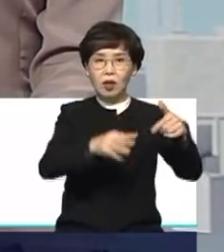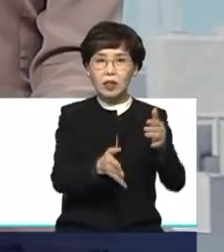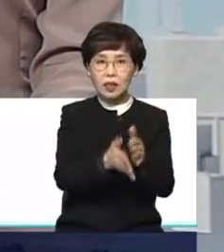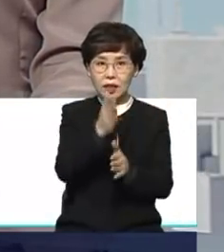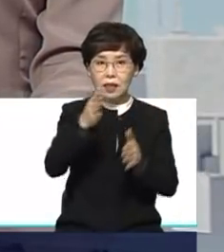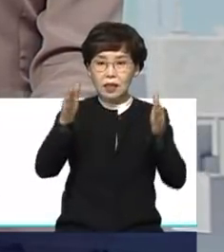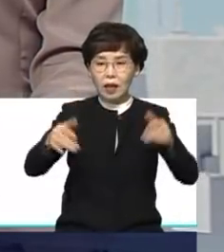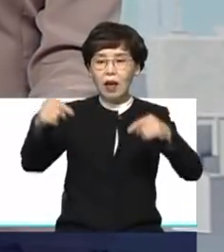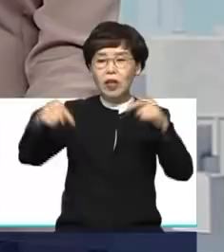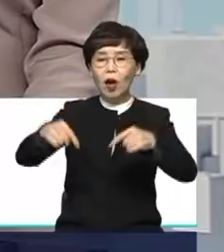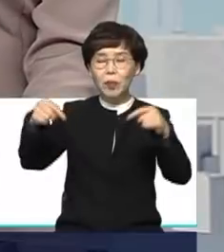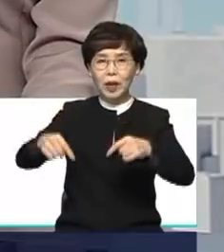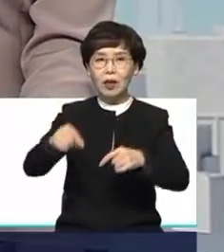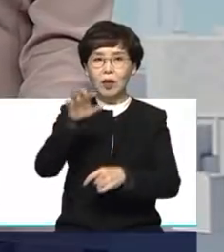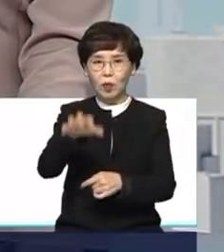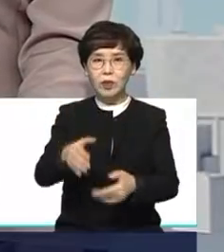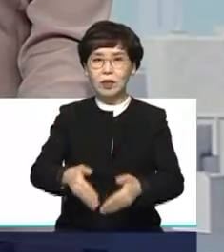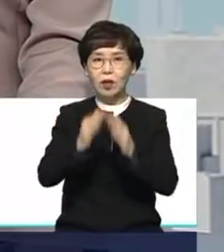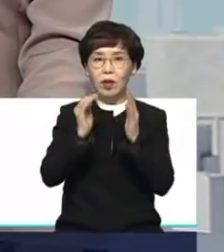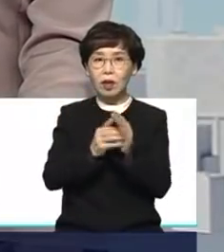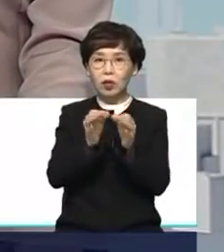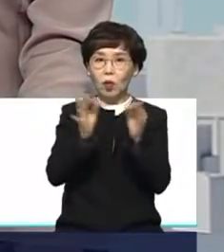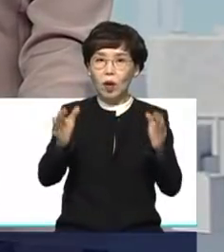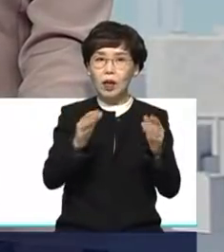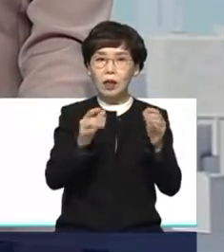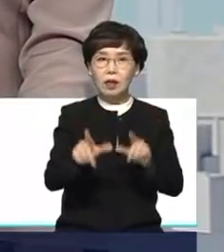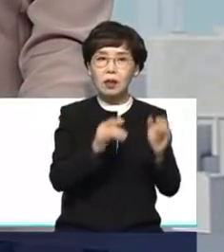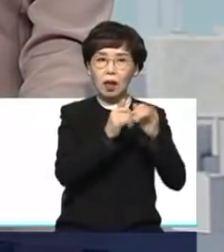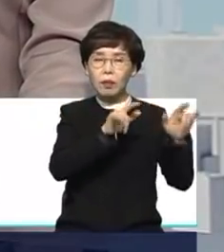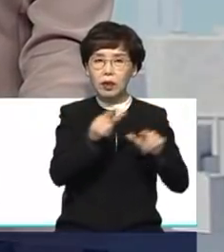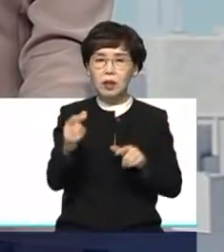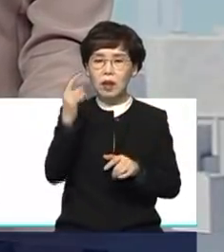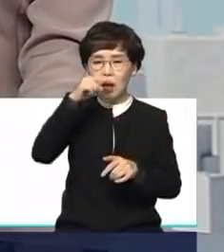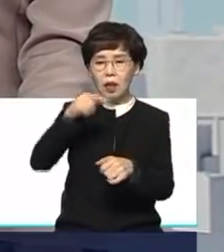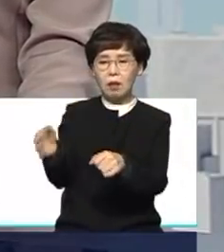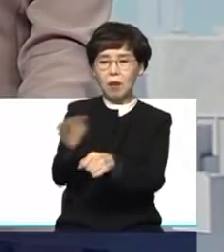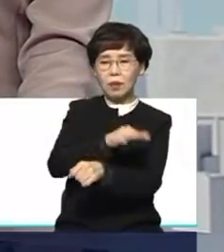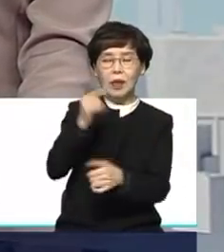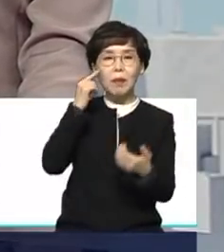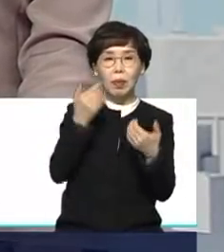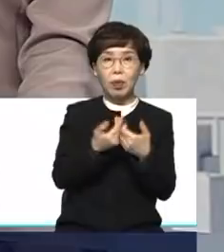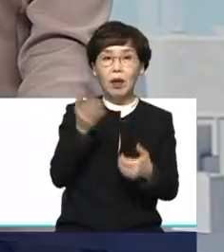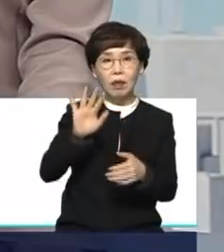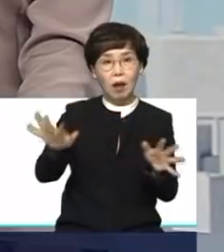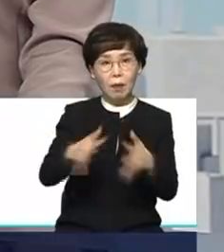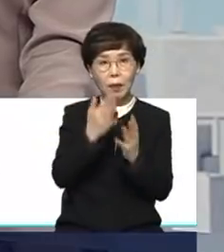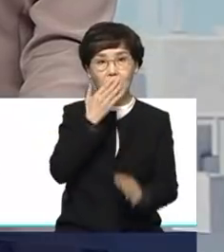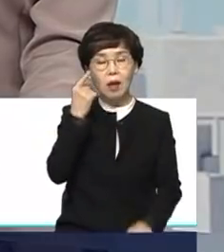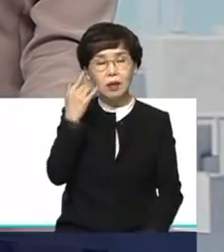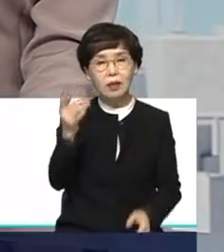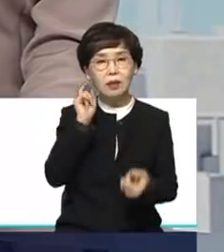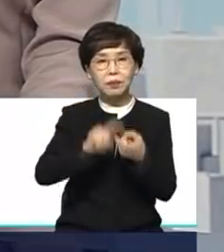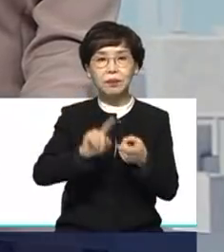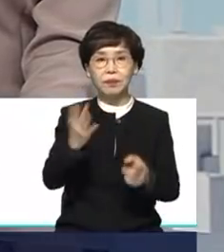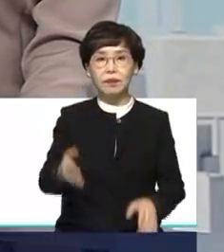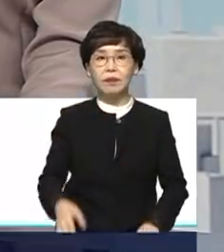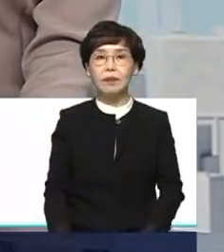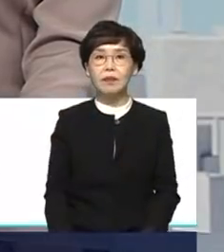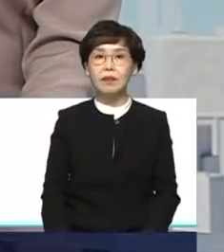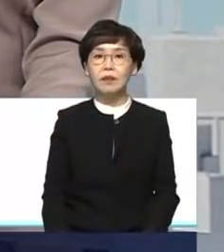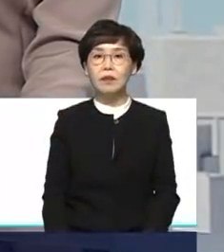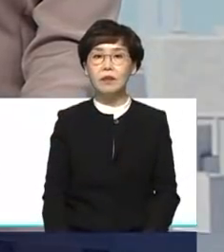창구가 마련됐습니다. 그동안 주민들은 매립지 조성에 반대해왔는데 합의점을 찾을 수 있을지 주목됩니다. 김호선